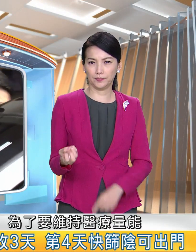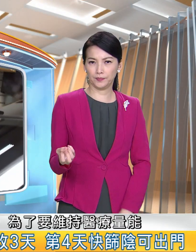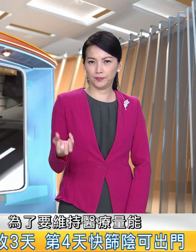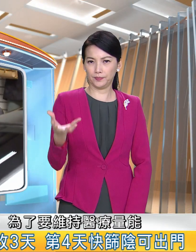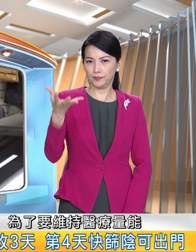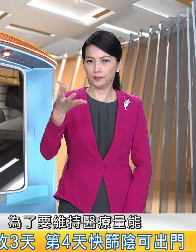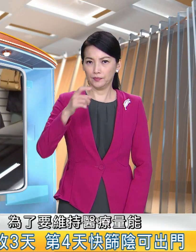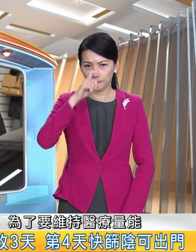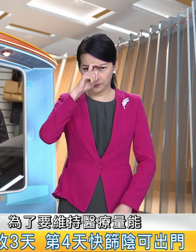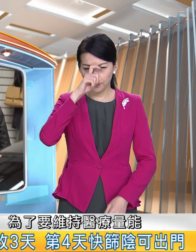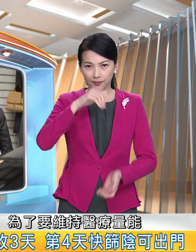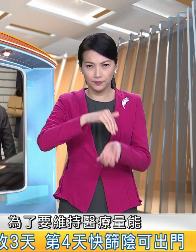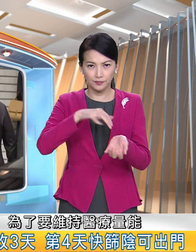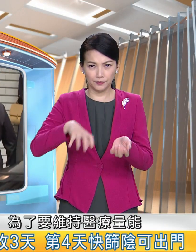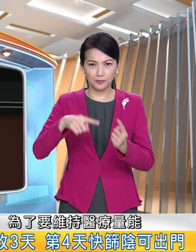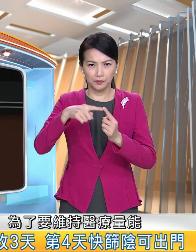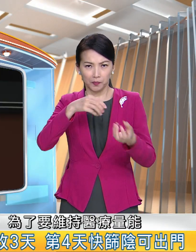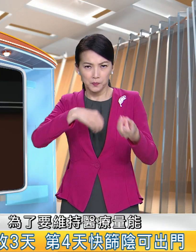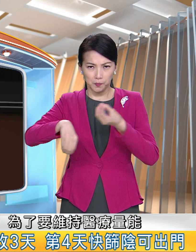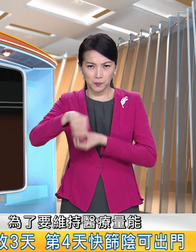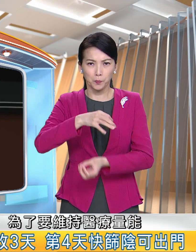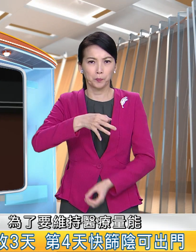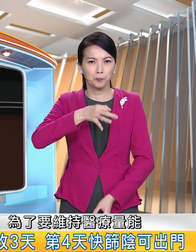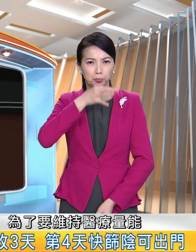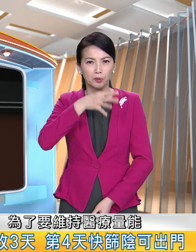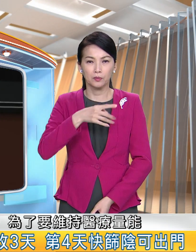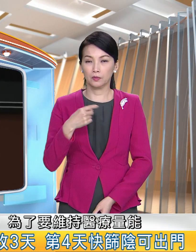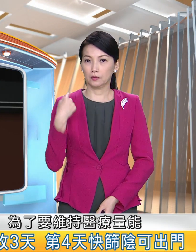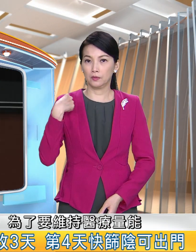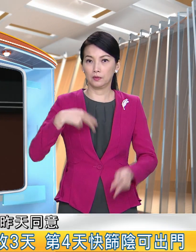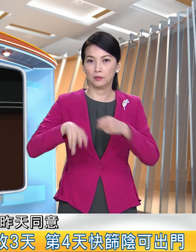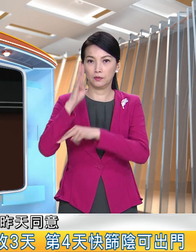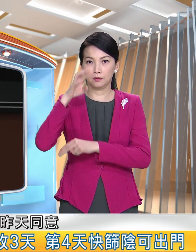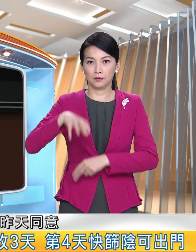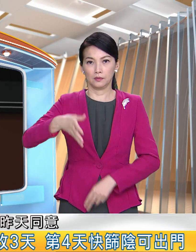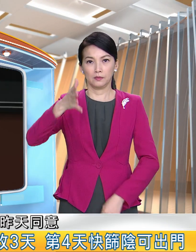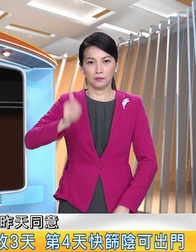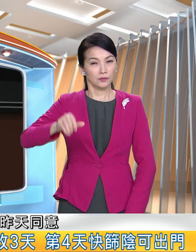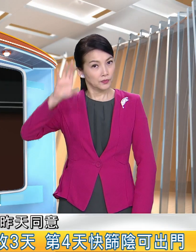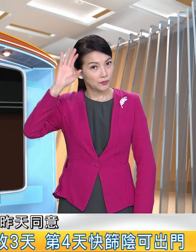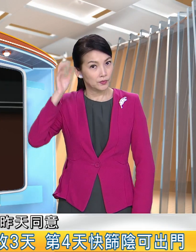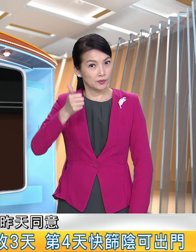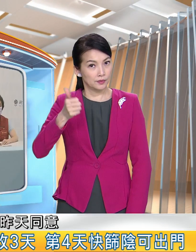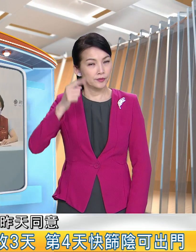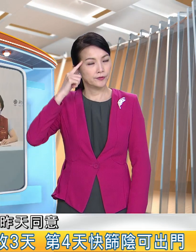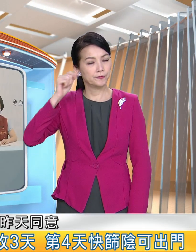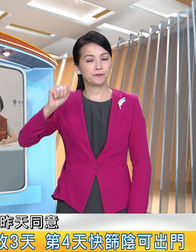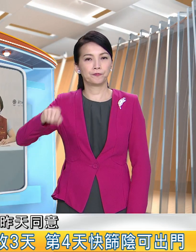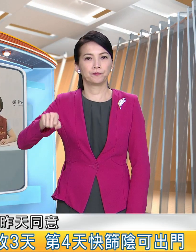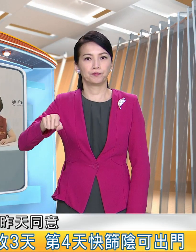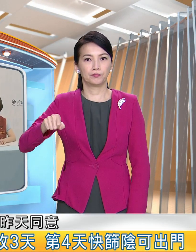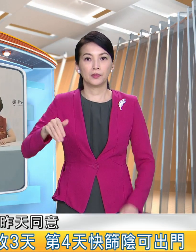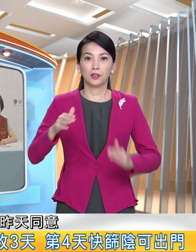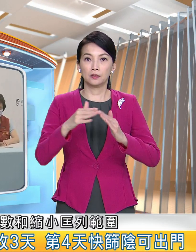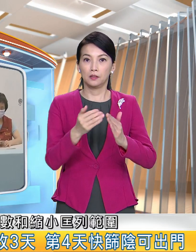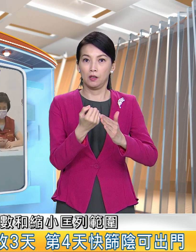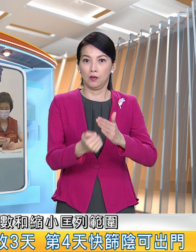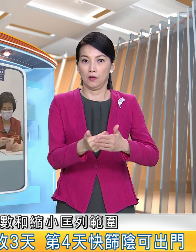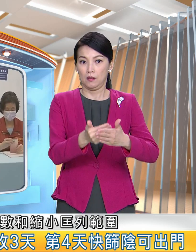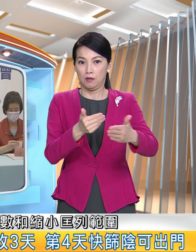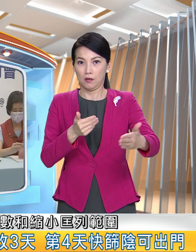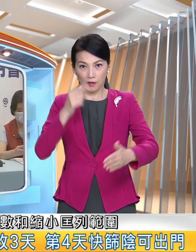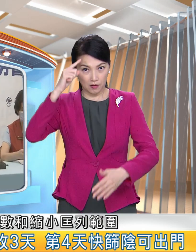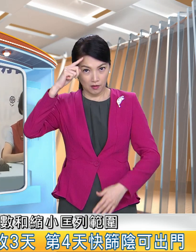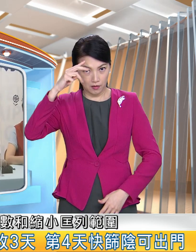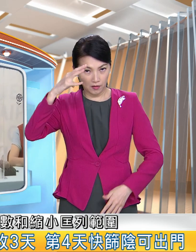本土病例数攀升，为了要维持医疗量能，行政院长苏贞昌昨天同意缩